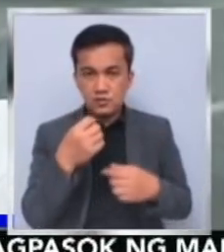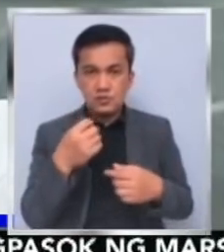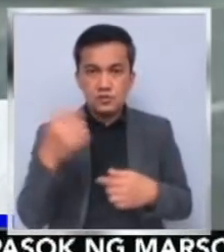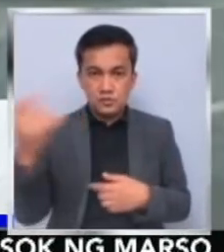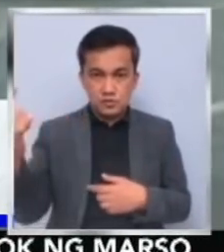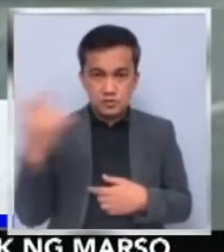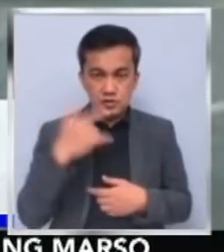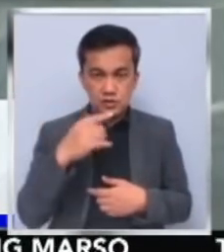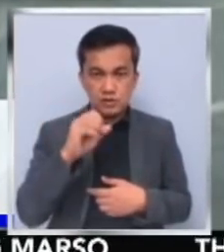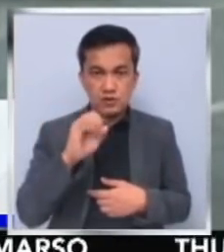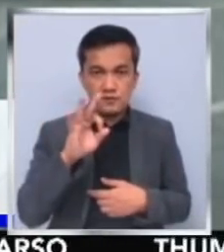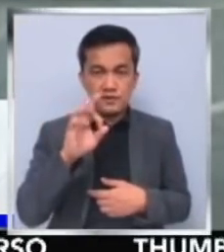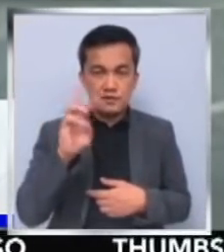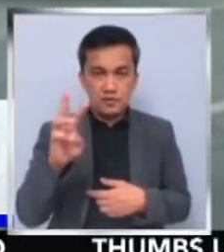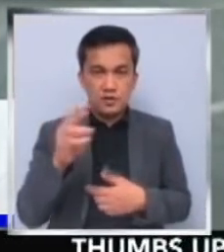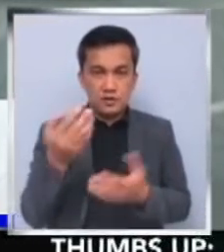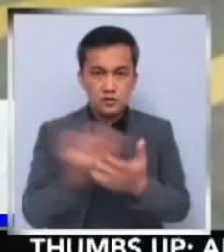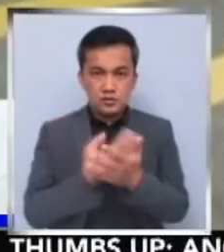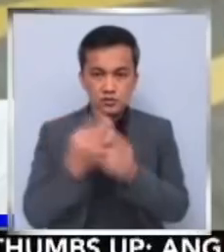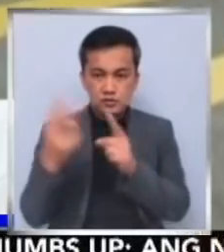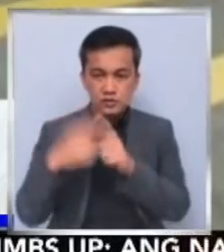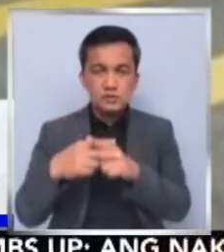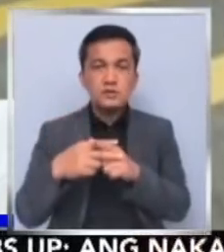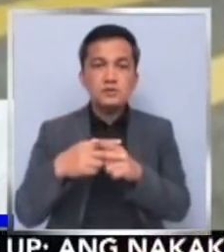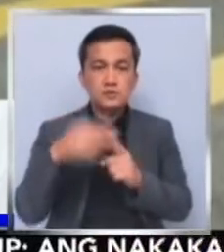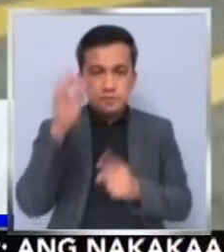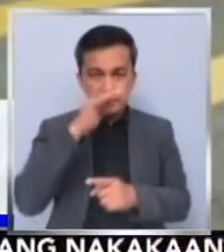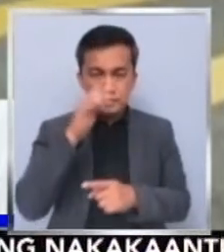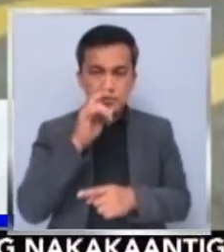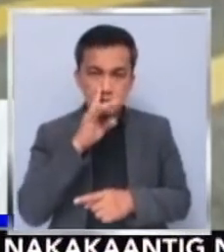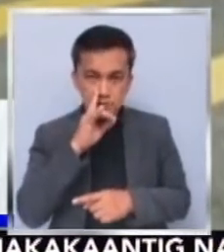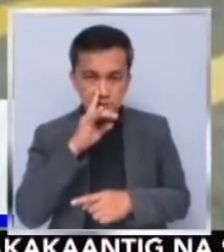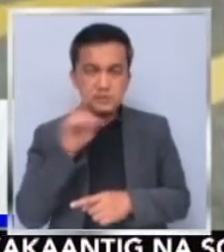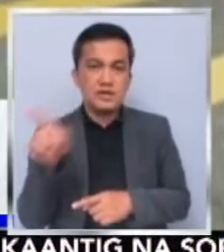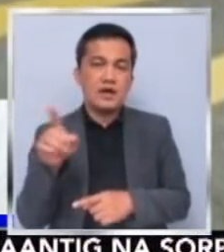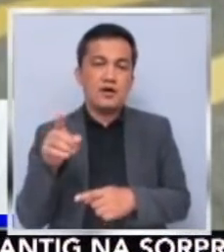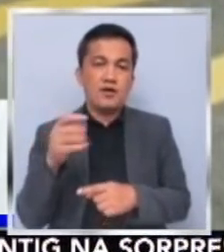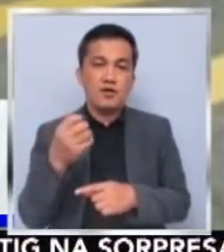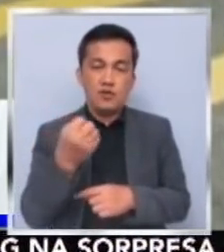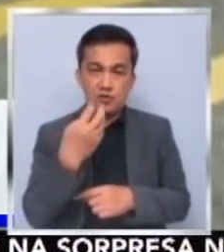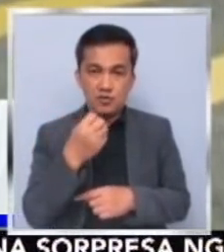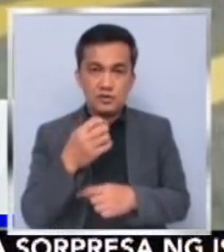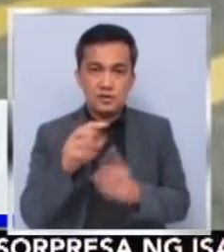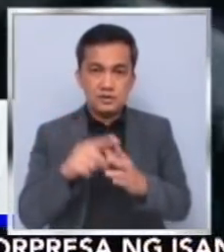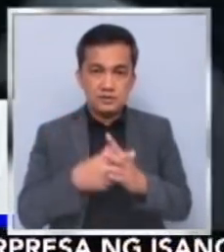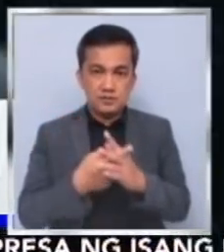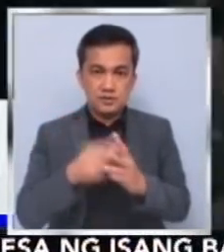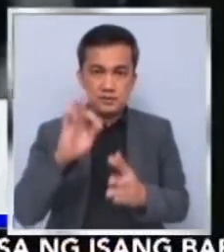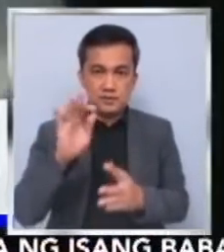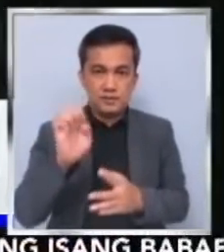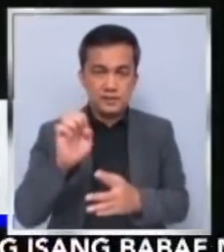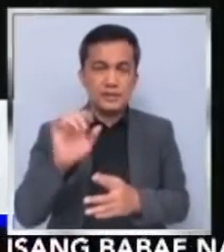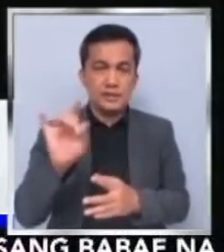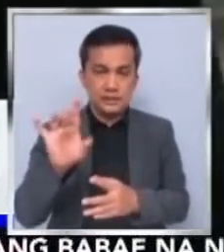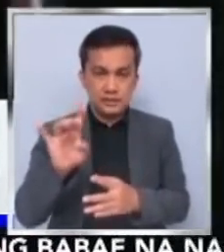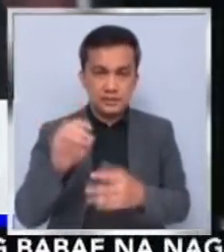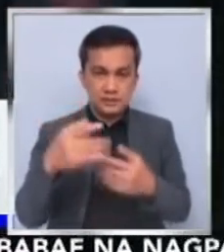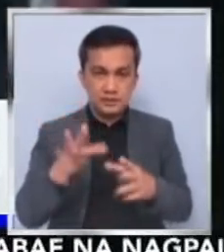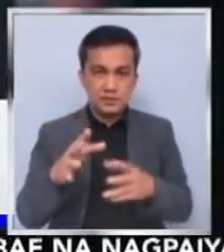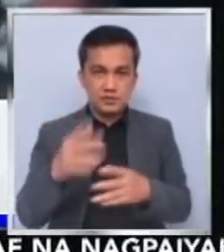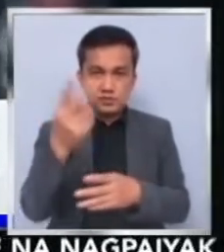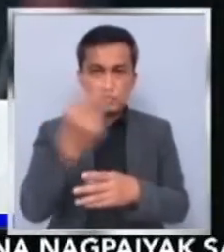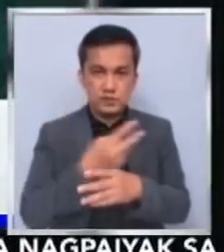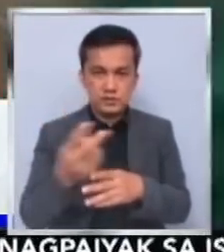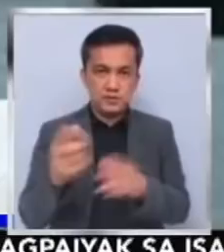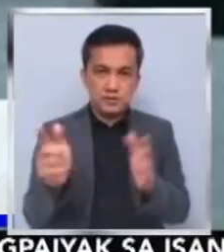new hires na Pinoy domestic helpers sa Hong Kong simula February 18 matapos ang 2 linggong travel restrictions